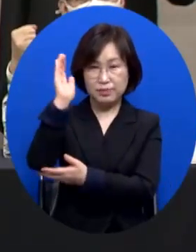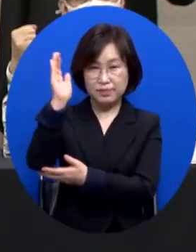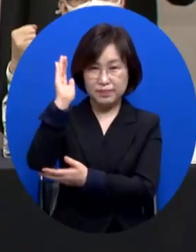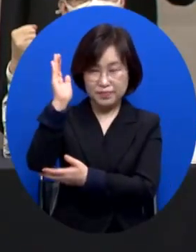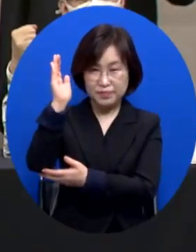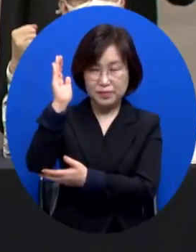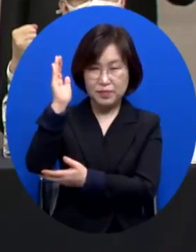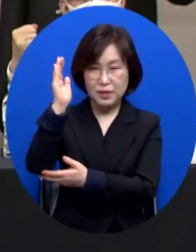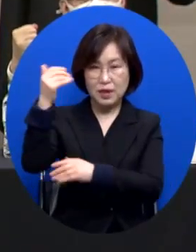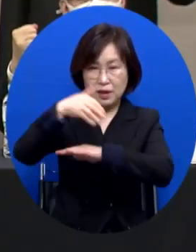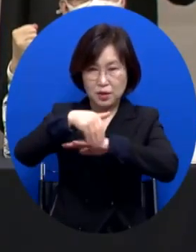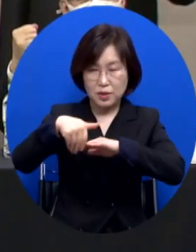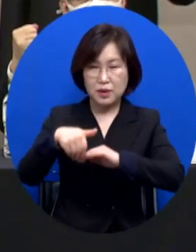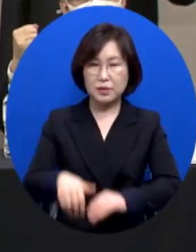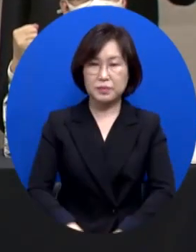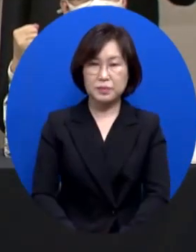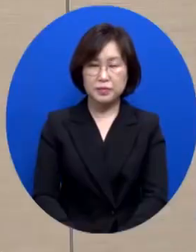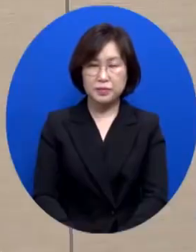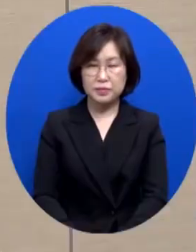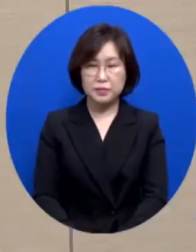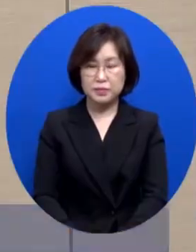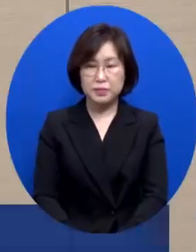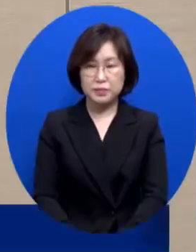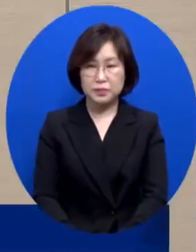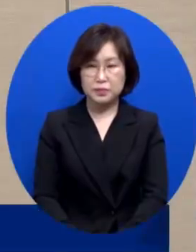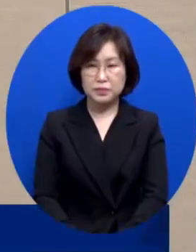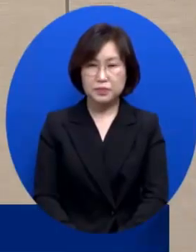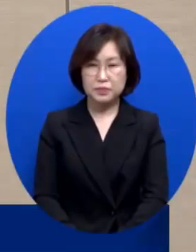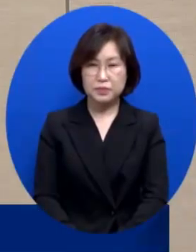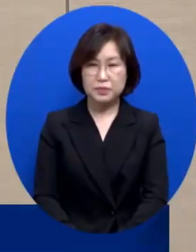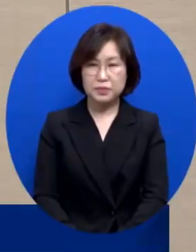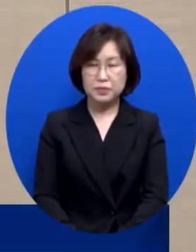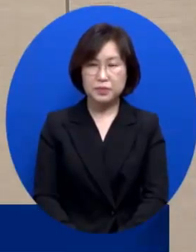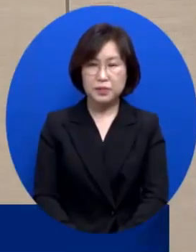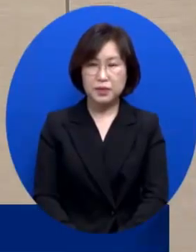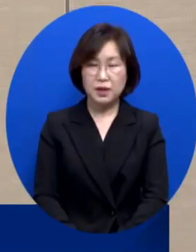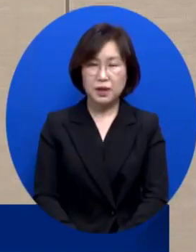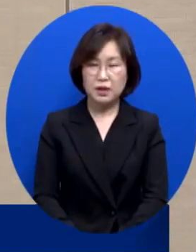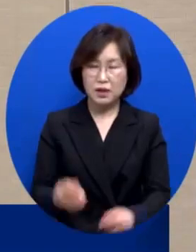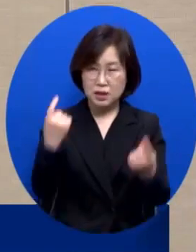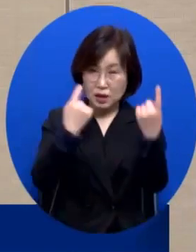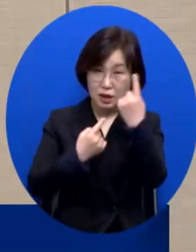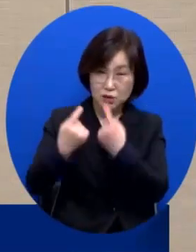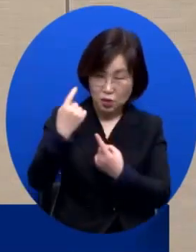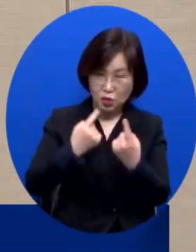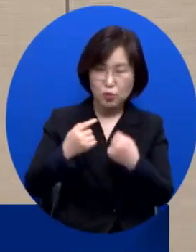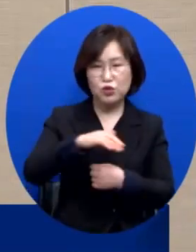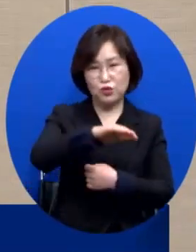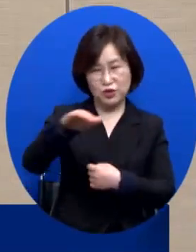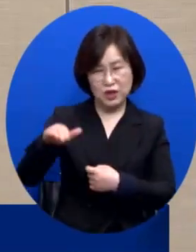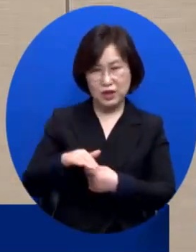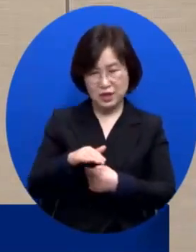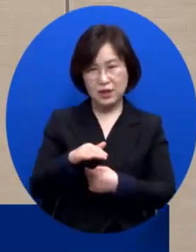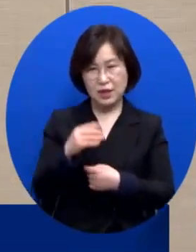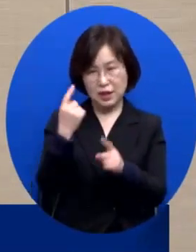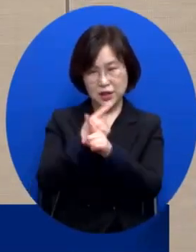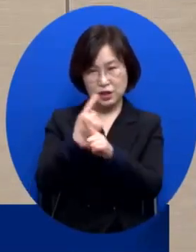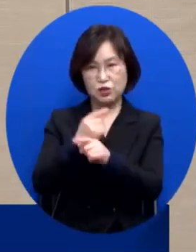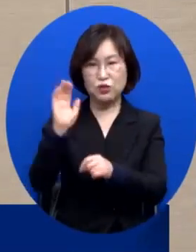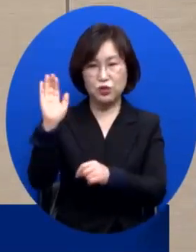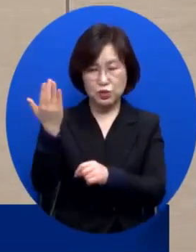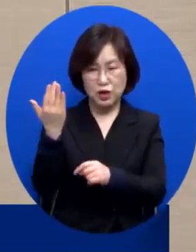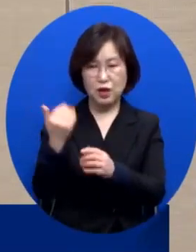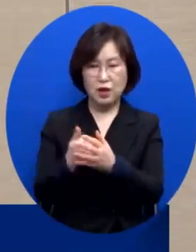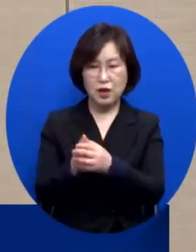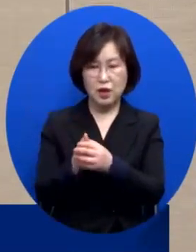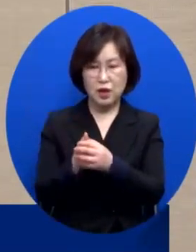전할 것이라고 말했습니다. 우리 이 상처받은 이 시대를 치유하고 또 허드렁 할수 있지